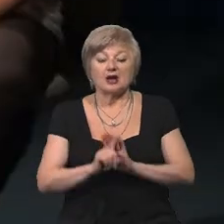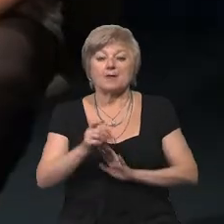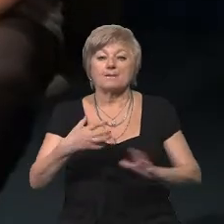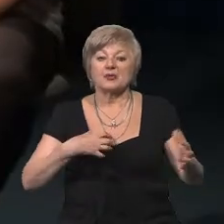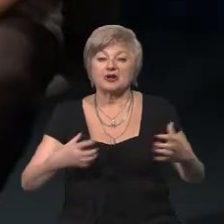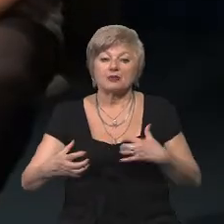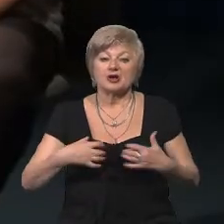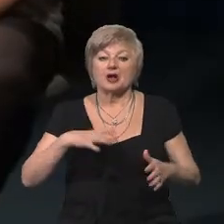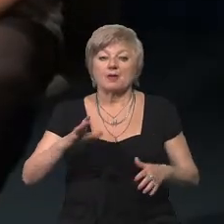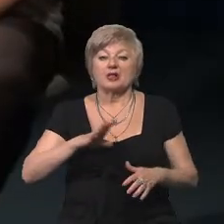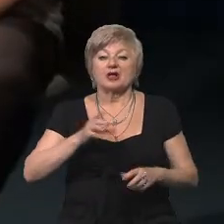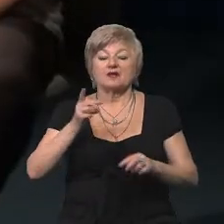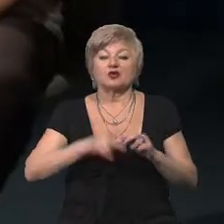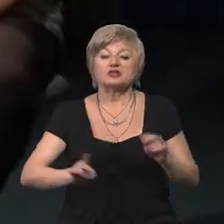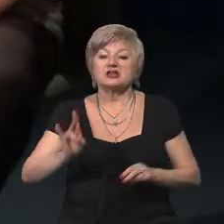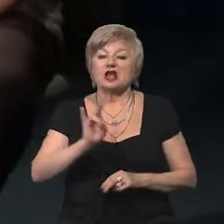в кінці ноября